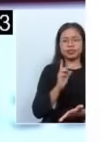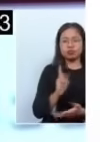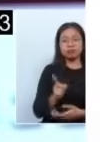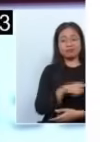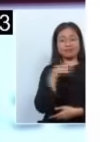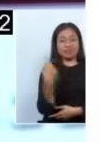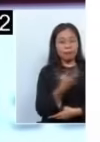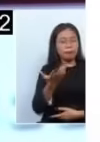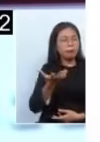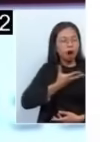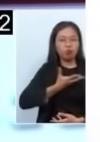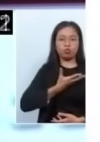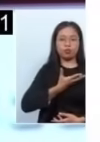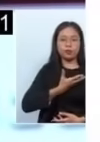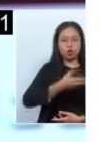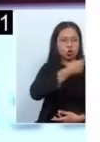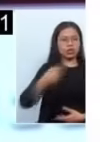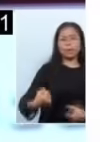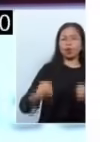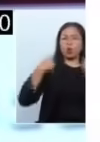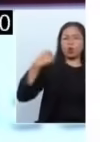dan memuji, tapi memang memberikan